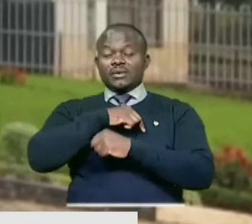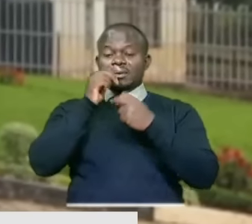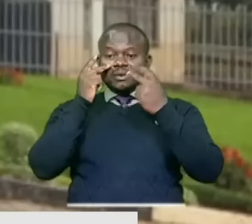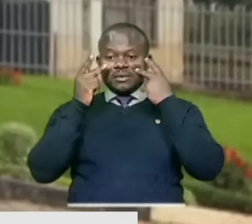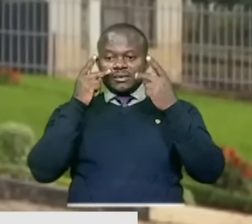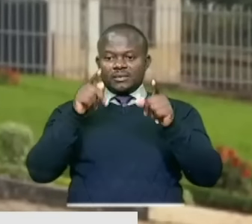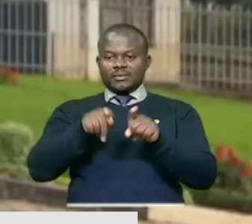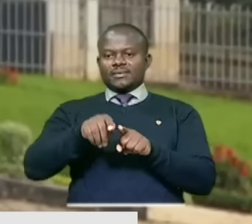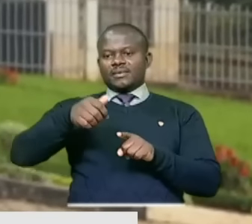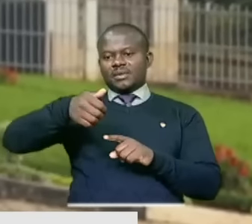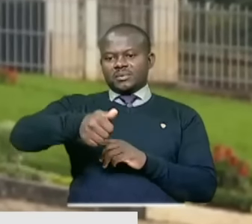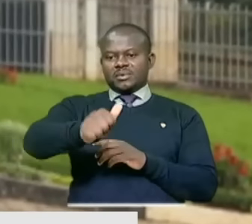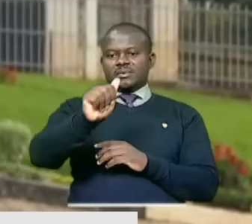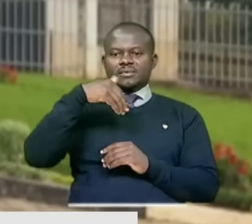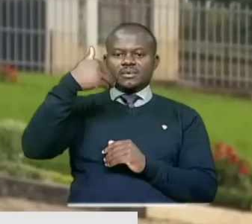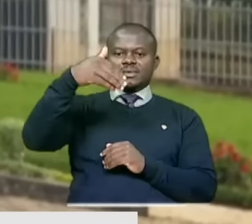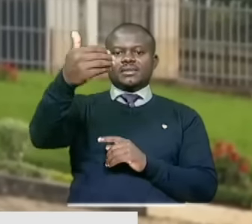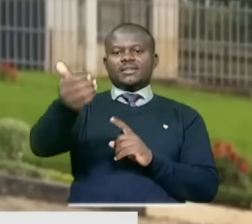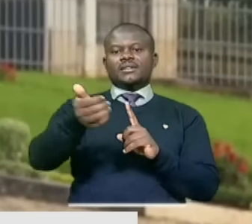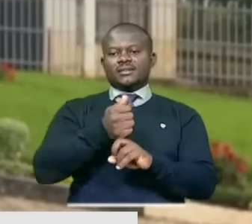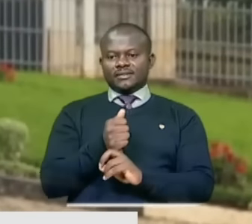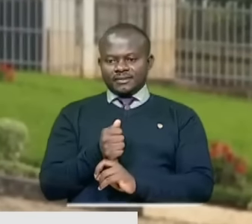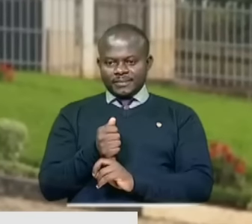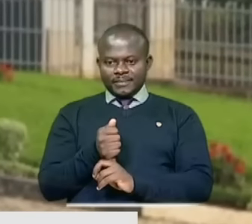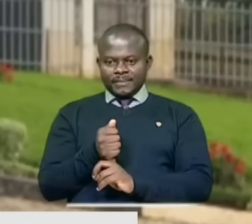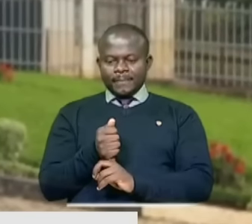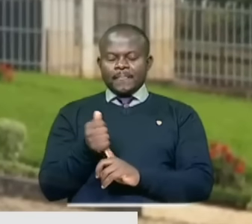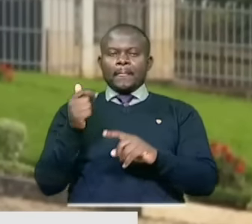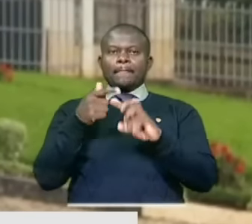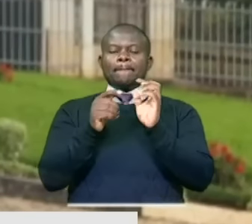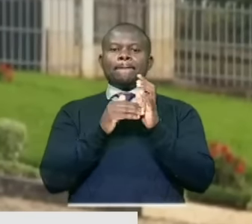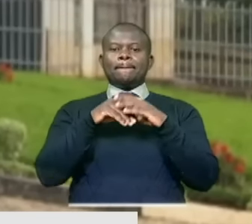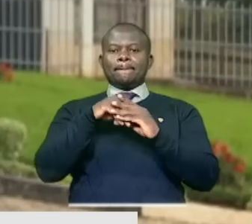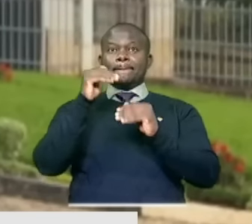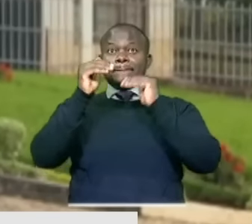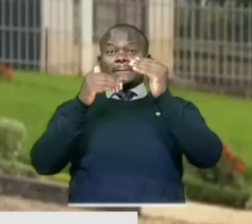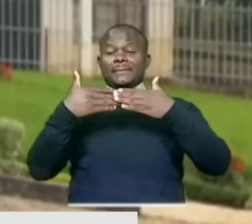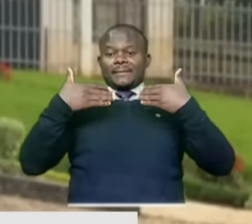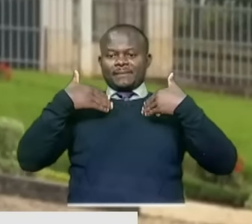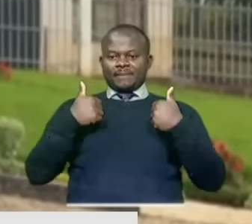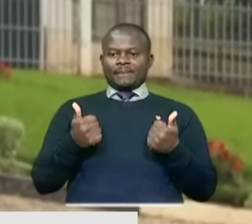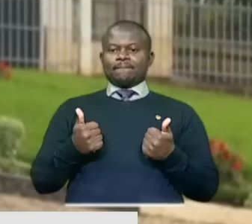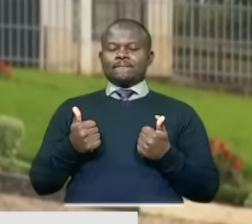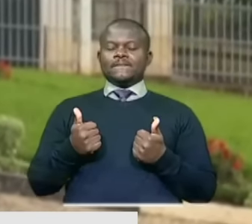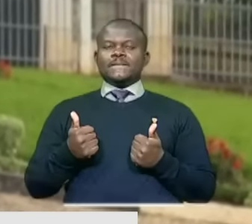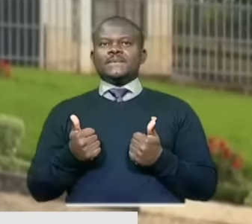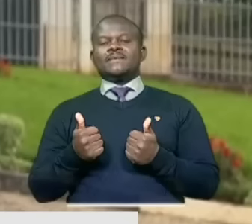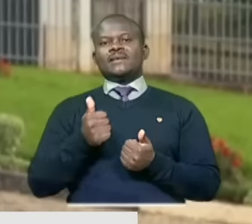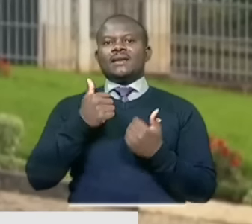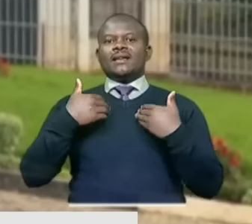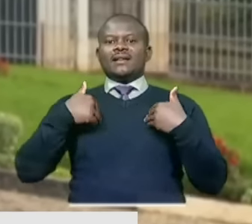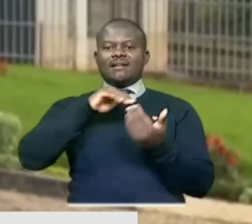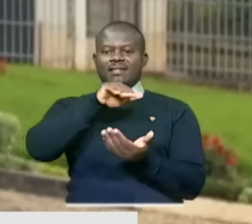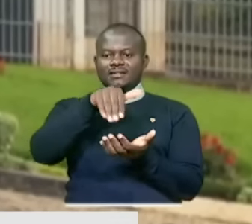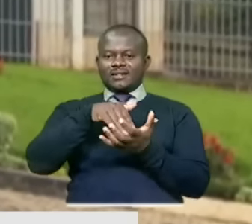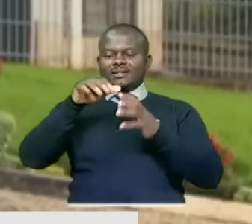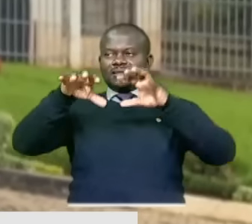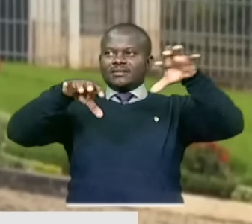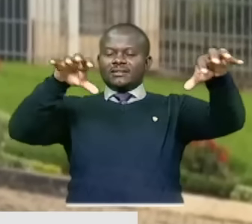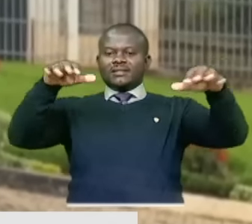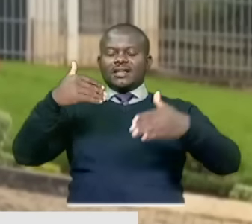nacyo kiri kugenda kigerwaho mu rwego rw'ubuzima ibigo nderabuzima